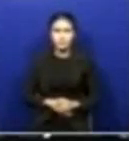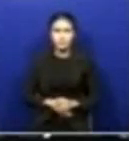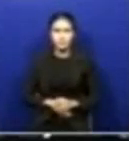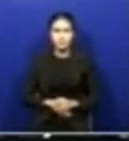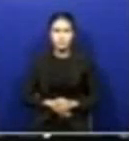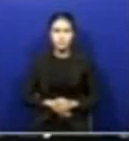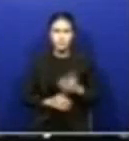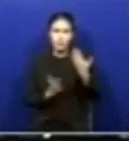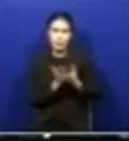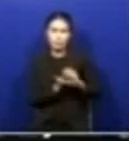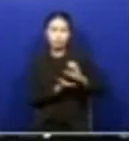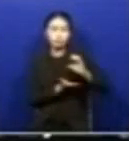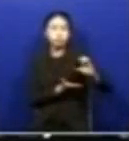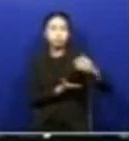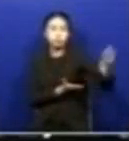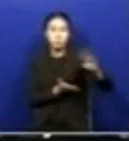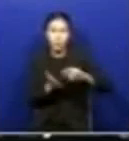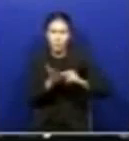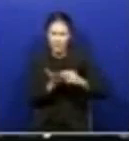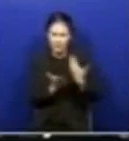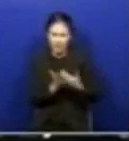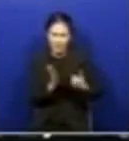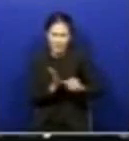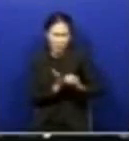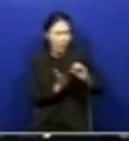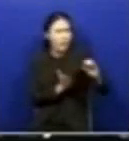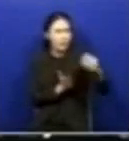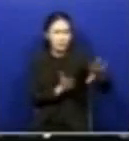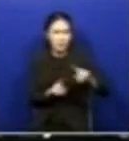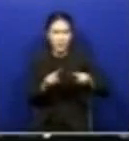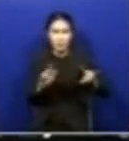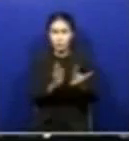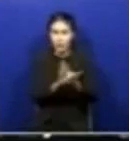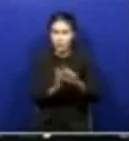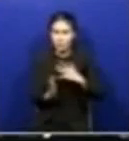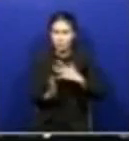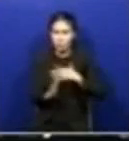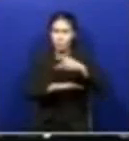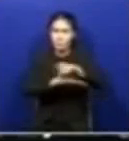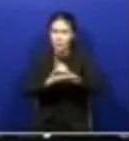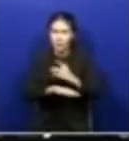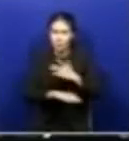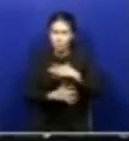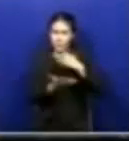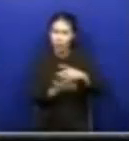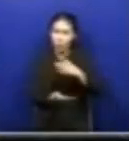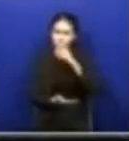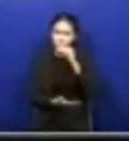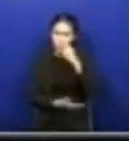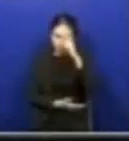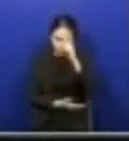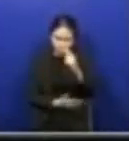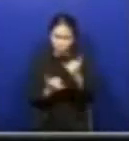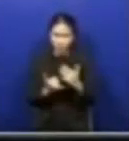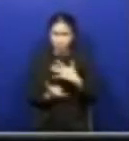คืนให้เขาบ้างก็ยังดีท้ายที่สุดผมอยากกราบเรียนต่อประธานด้วยความเคารพว่าที่ลุกขึ้นมาอภิ